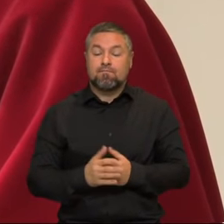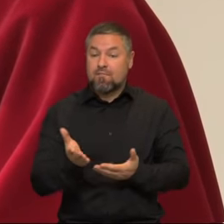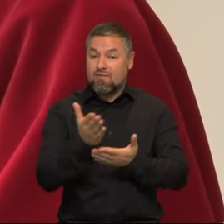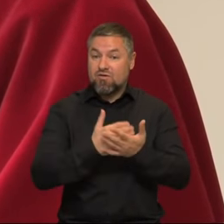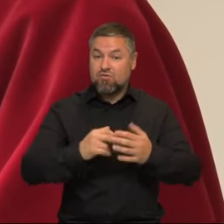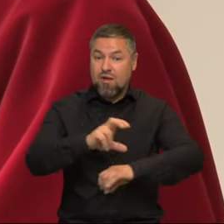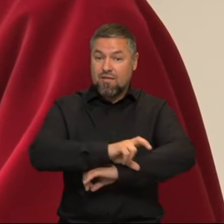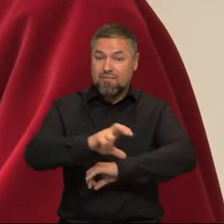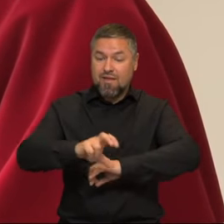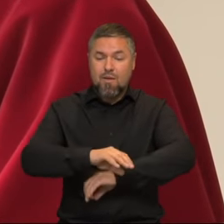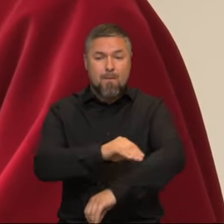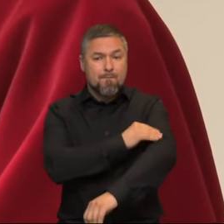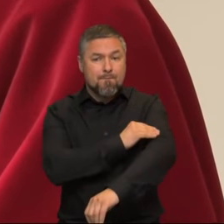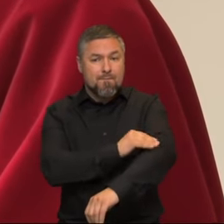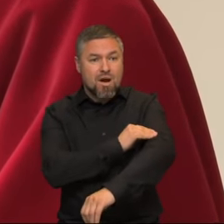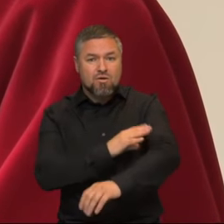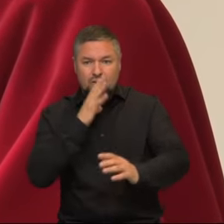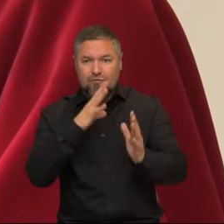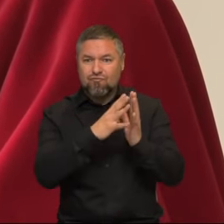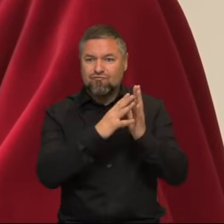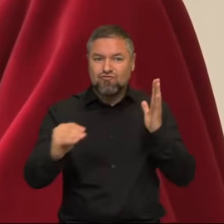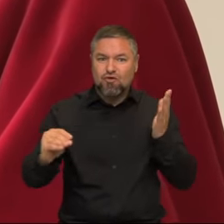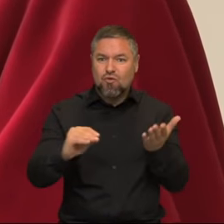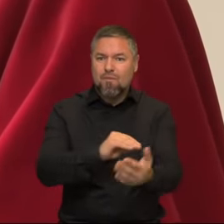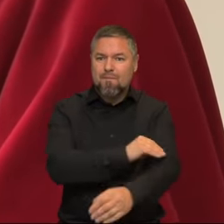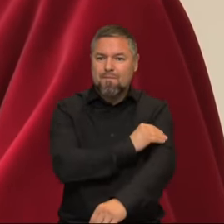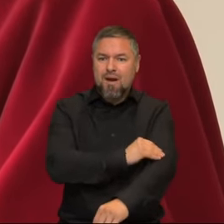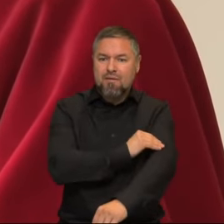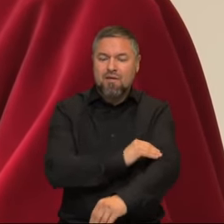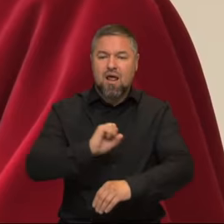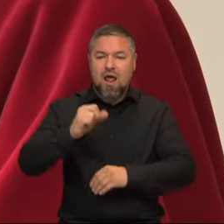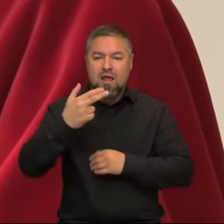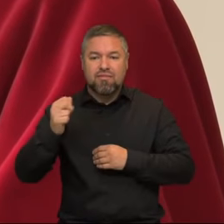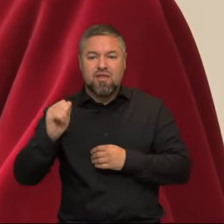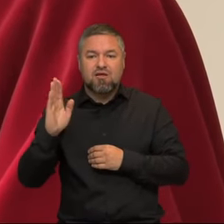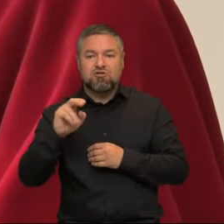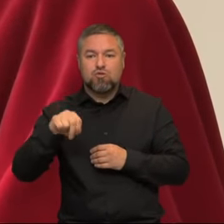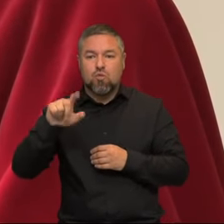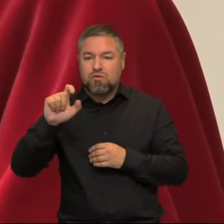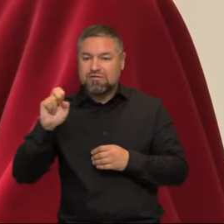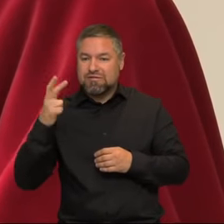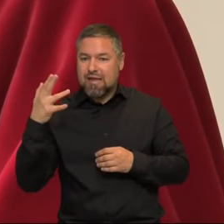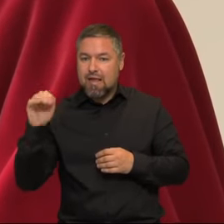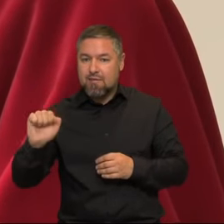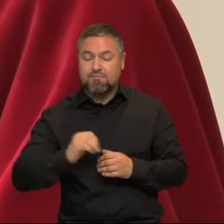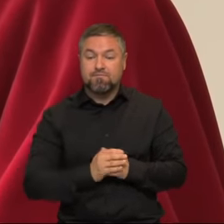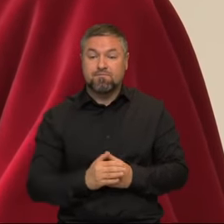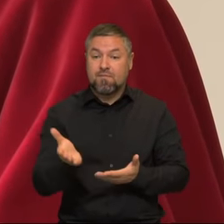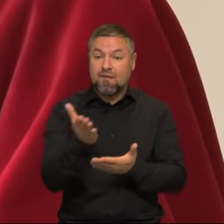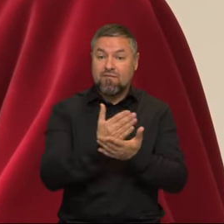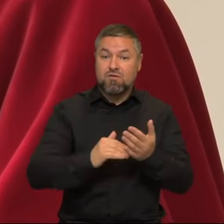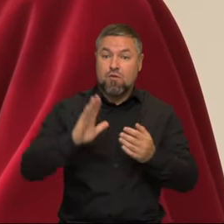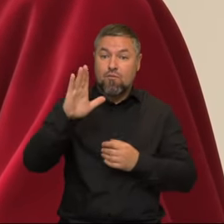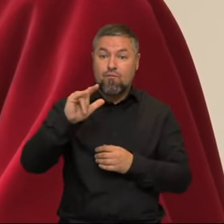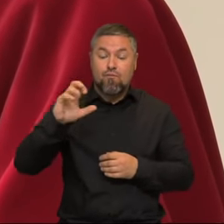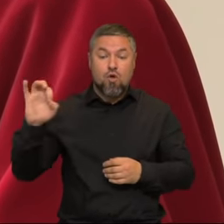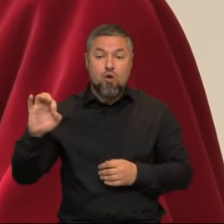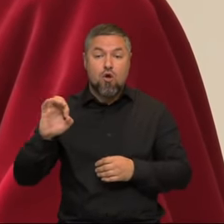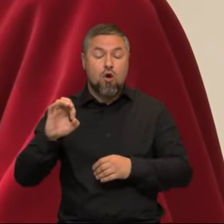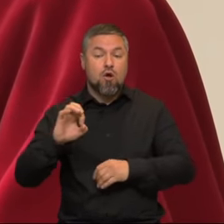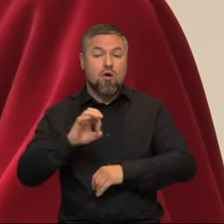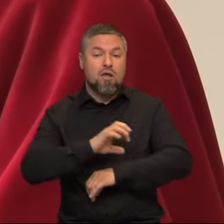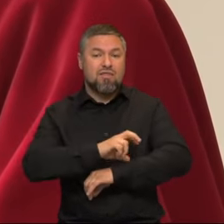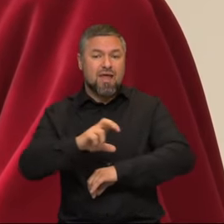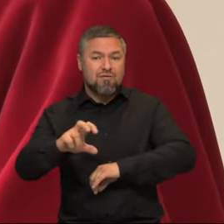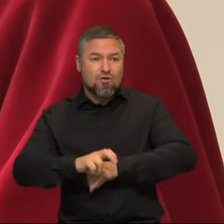Wydział Technologii Materiałowych i Wzornictwa Tekstyliów Anna Szychulska, Wydział Biotechnologii i Nauk